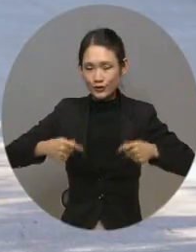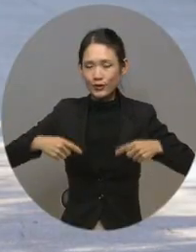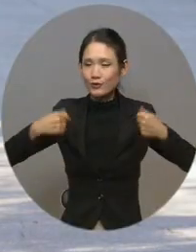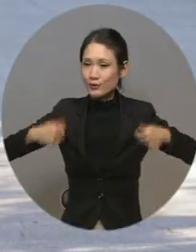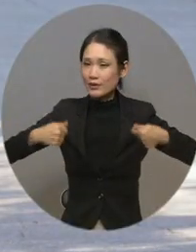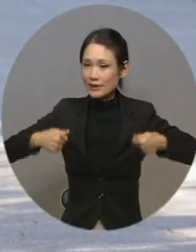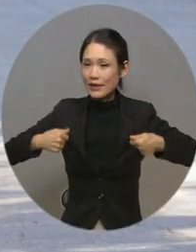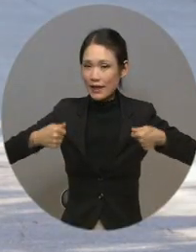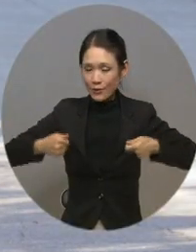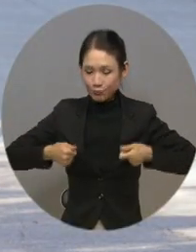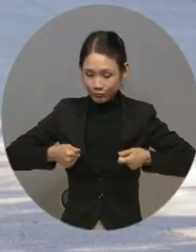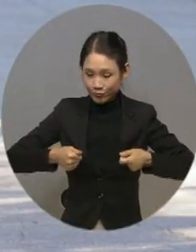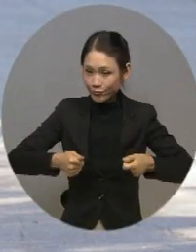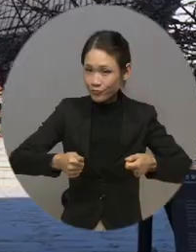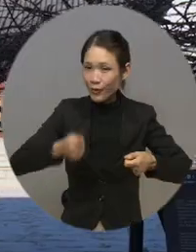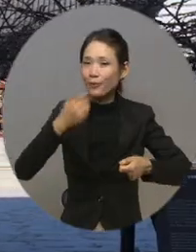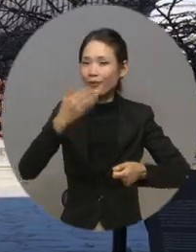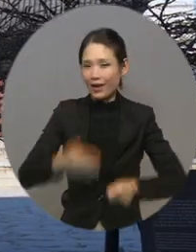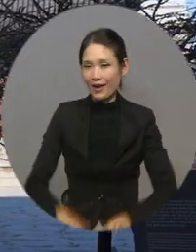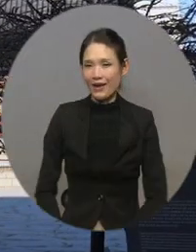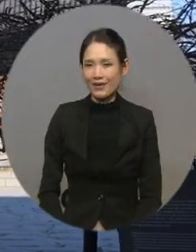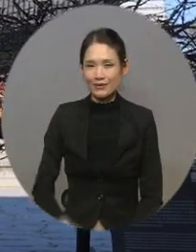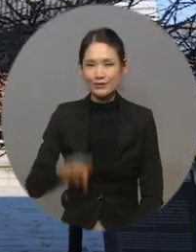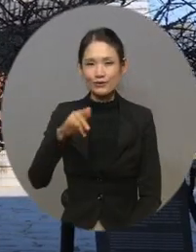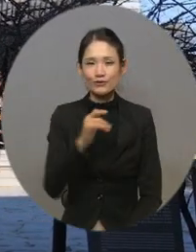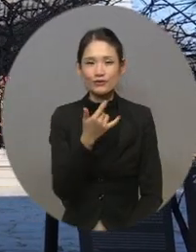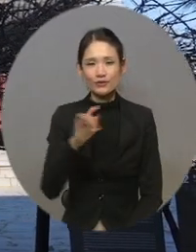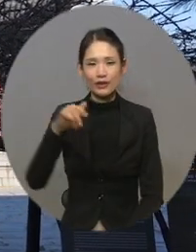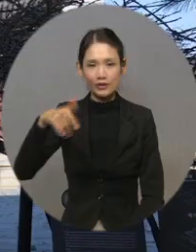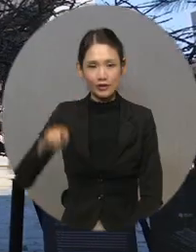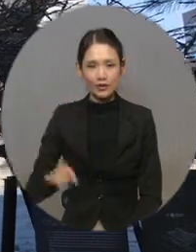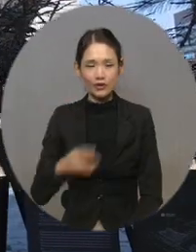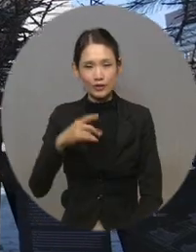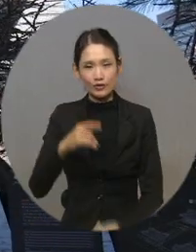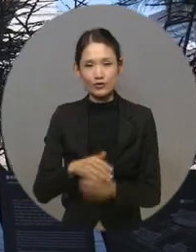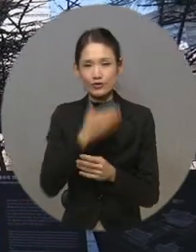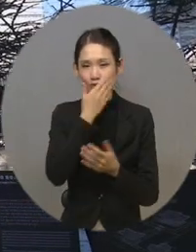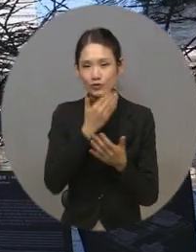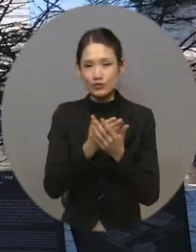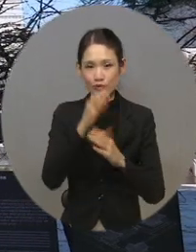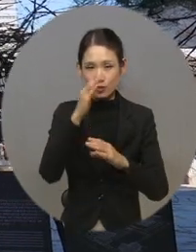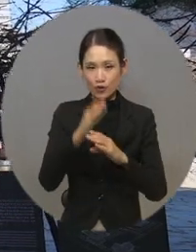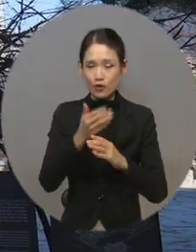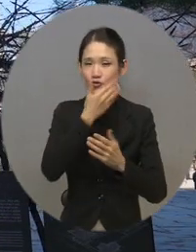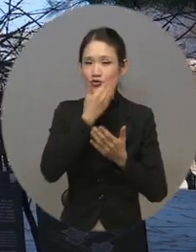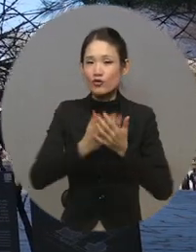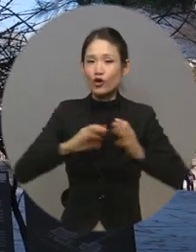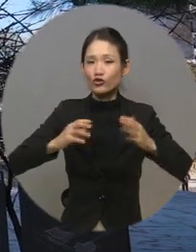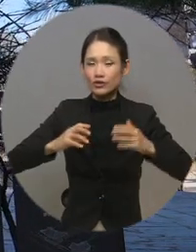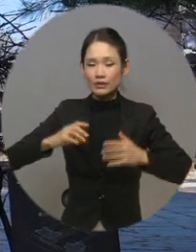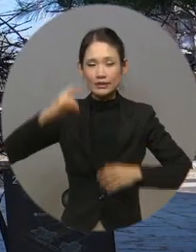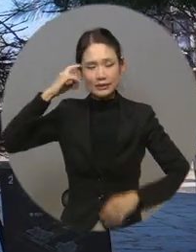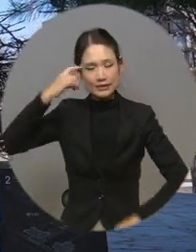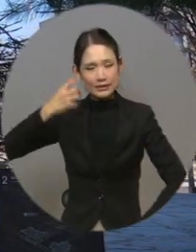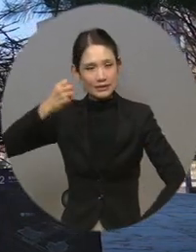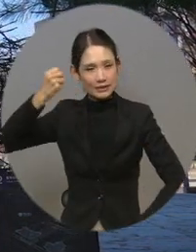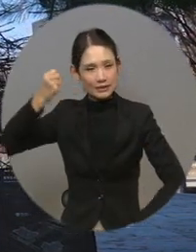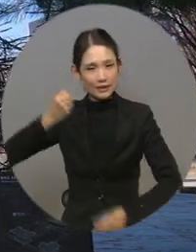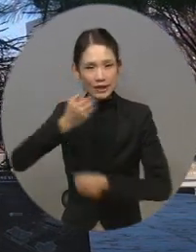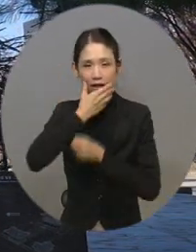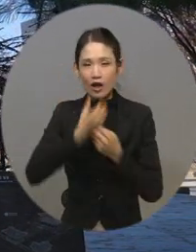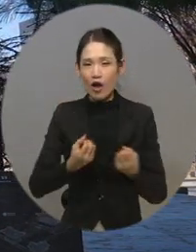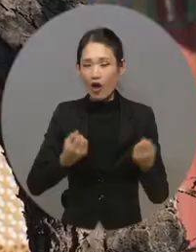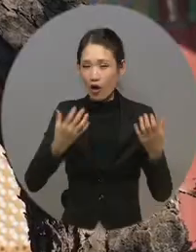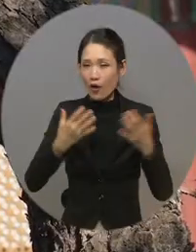이동할 수 있습니다. 중화전은 덕수궁의 정전으로 중요한 국가의식을 거행하거나 조회를 열던